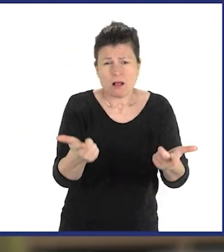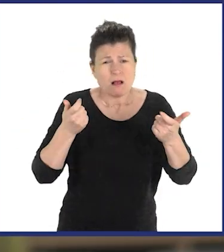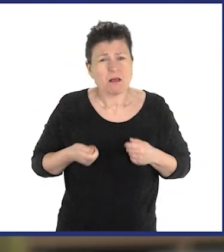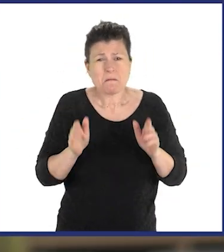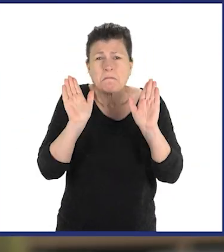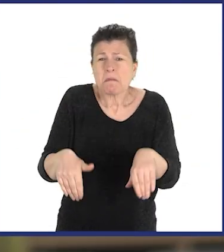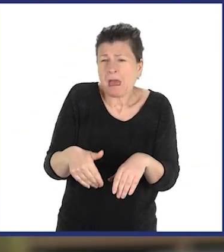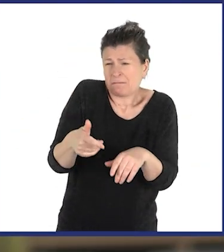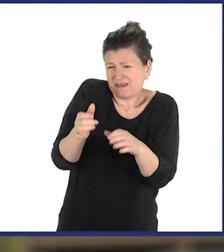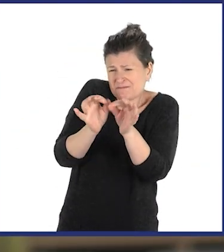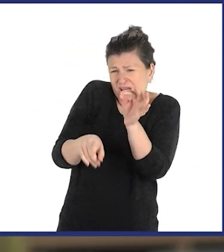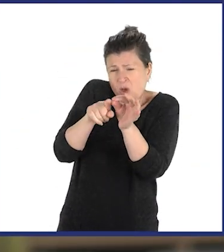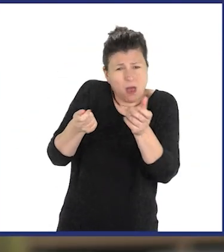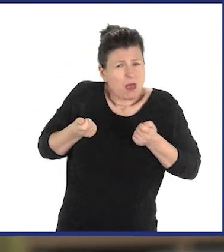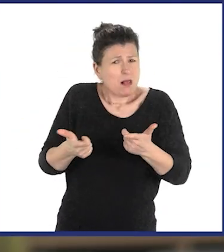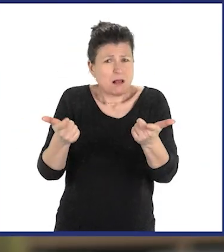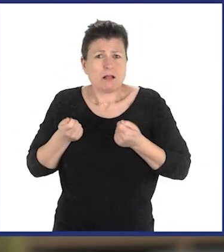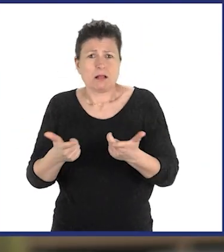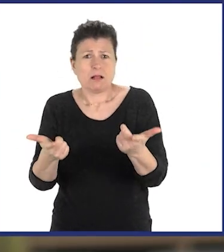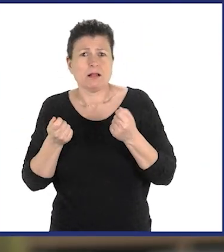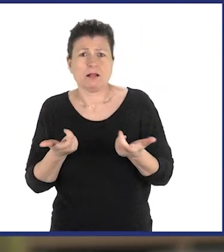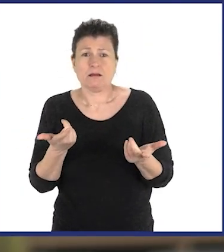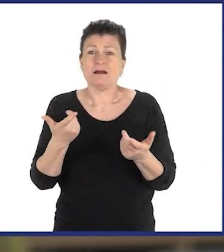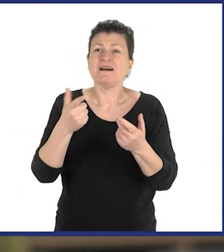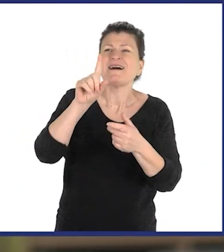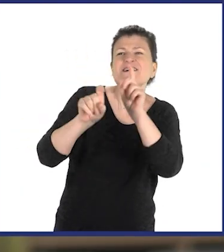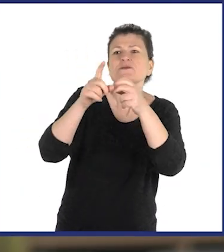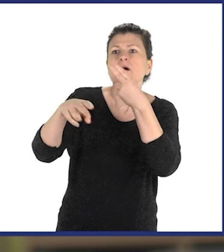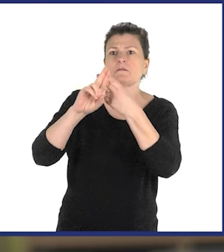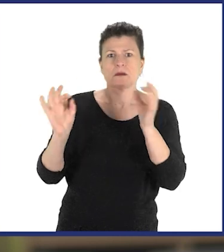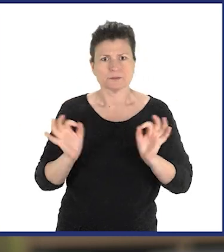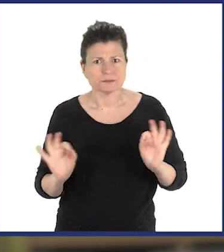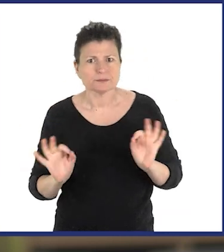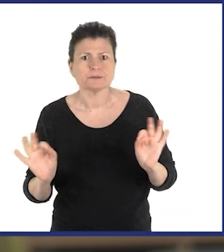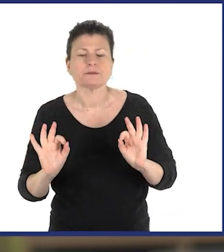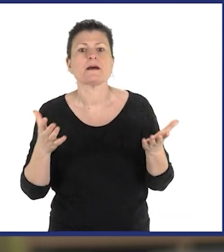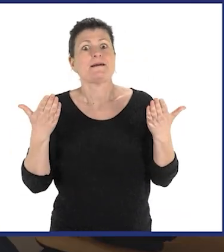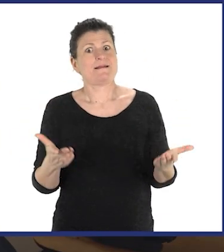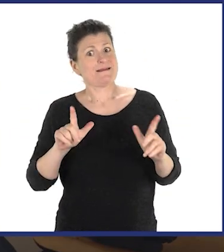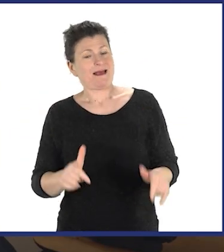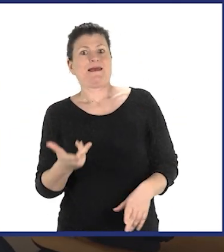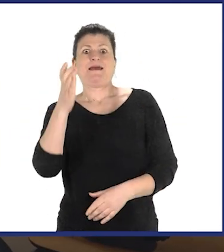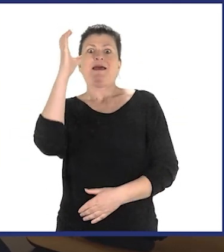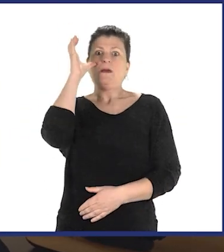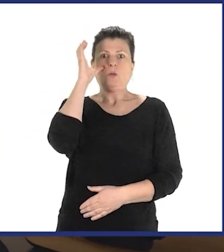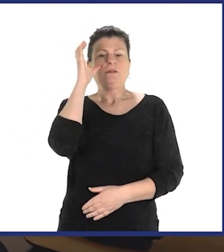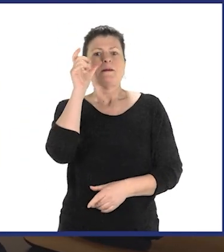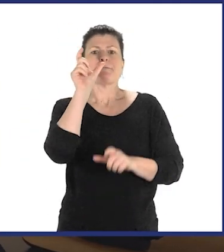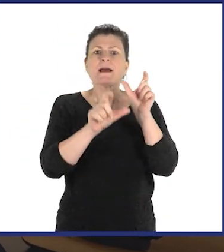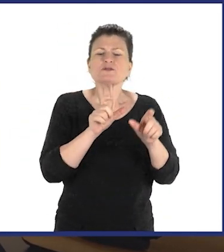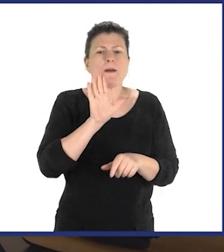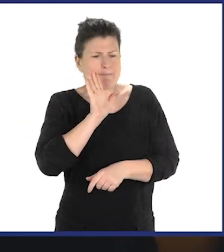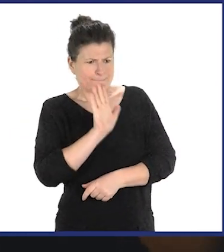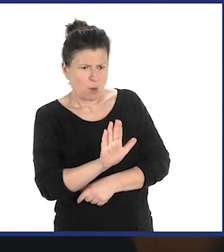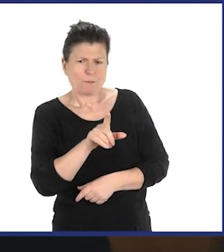des coûts aussi financiers très importants, parfois pour des bilans, et en fait, ils n'ont pas la réponse à leurs questions. Et là, d'avoir une écoute, d'avoir des